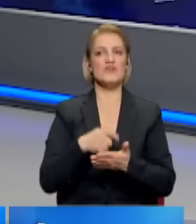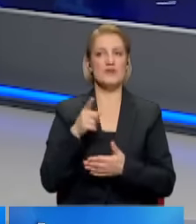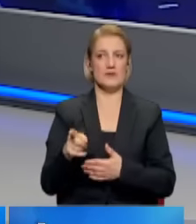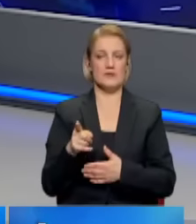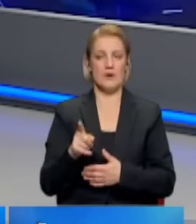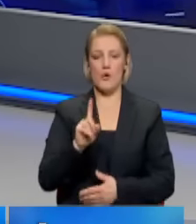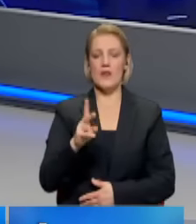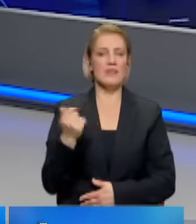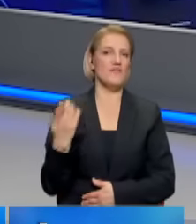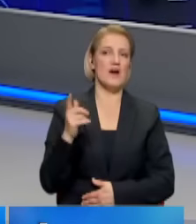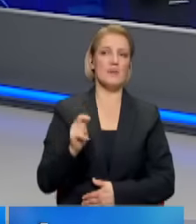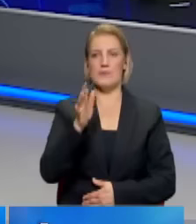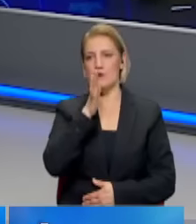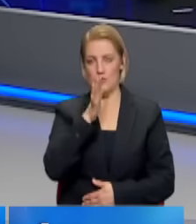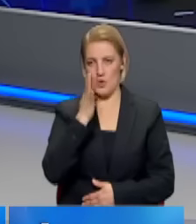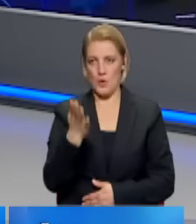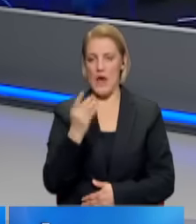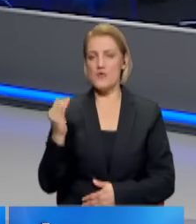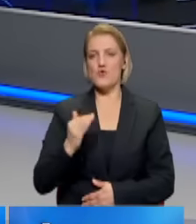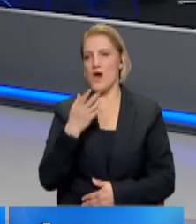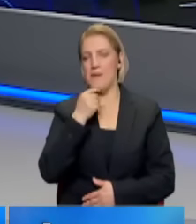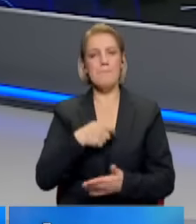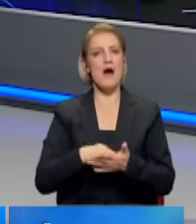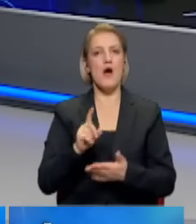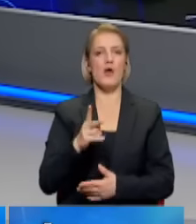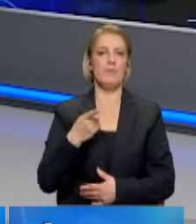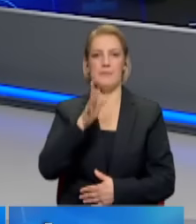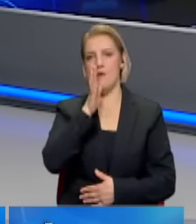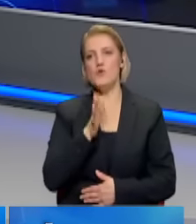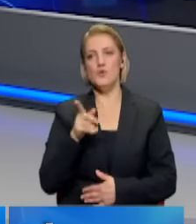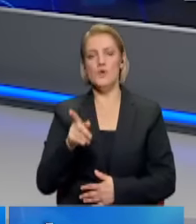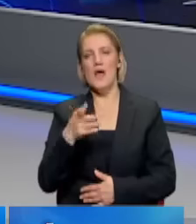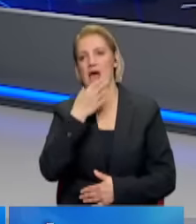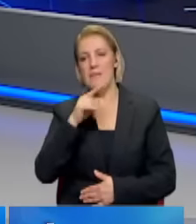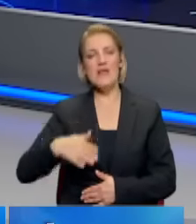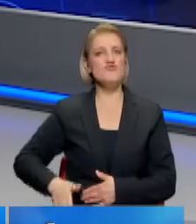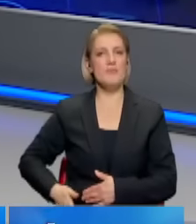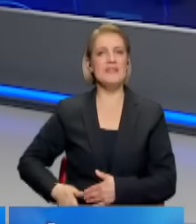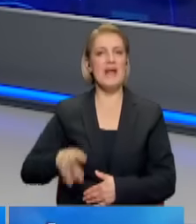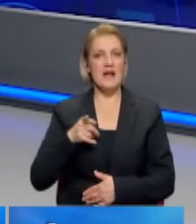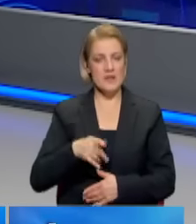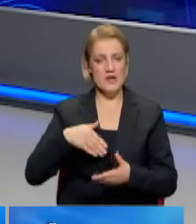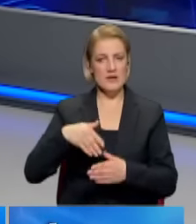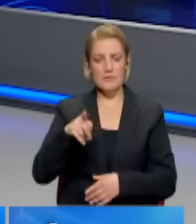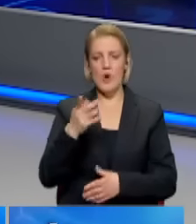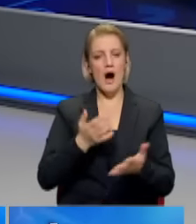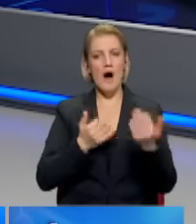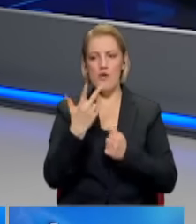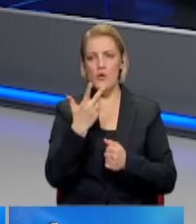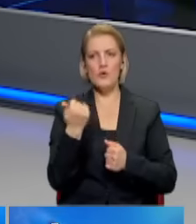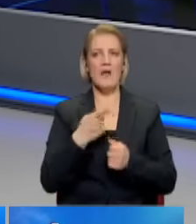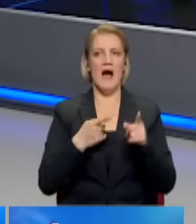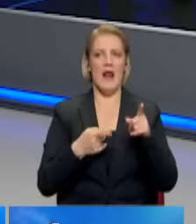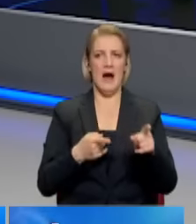alışverişi 12 kez yapabiliyor. Çünkü en düşük emekli maaşı 12.500 lira. Yani emeklinin cebinden şu alışverişten 3